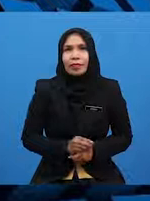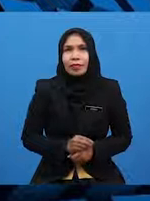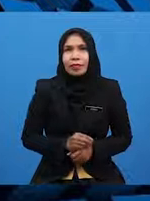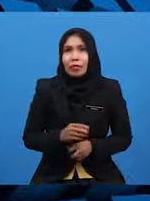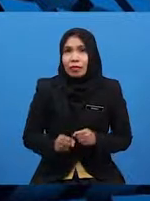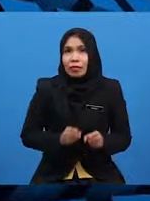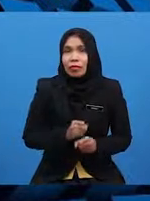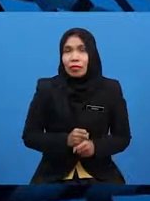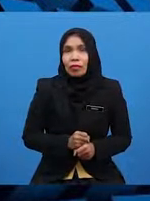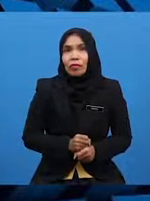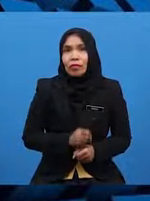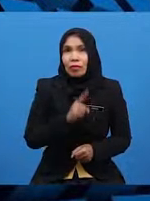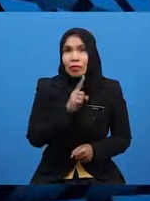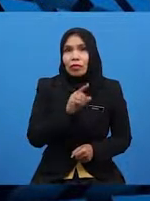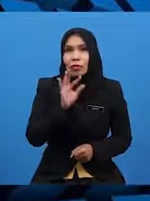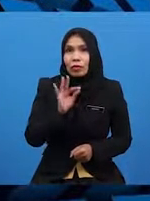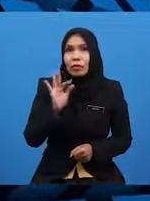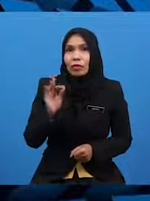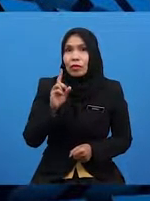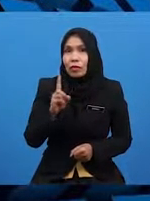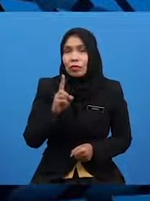tahun 1991.